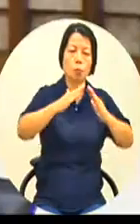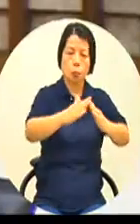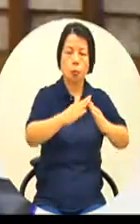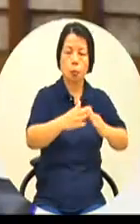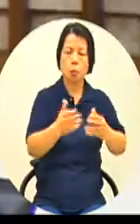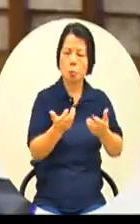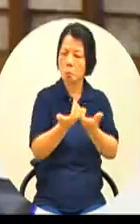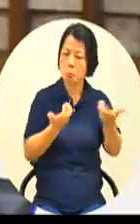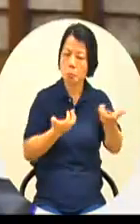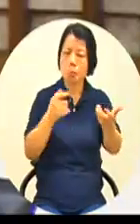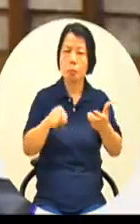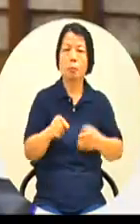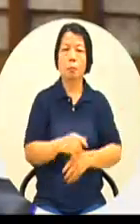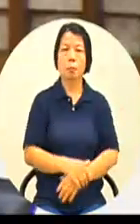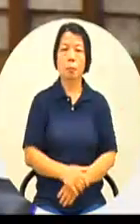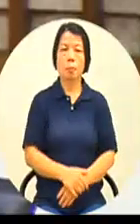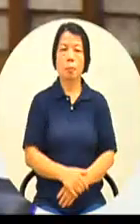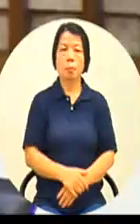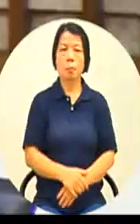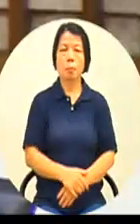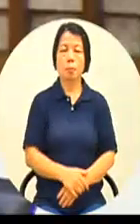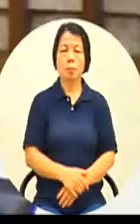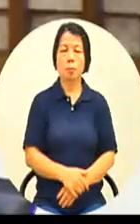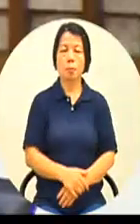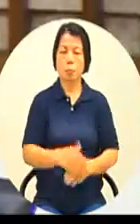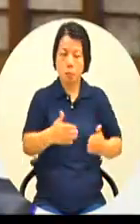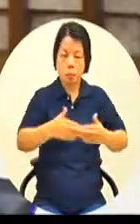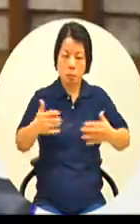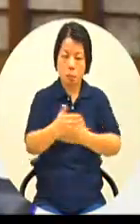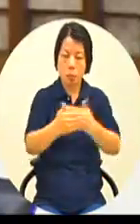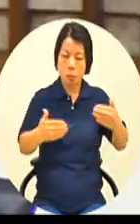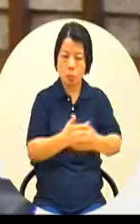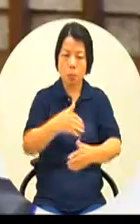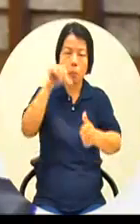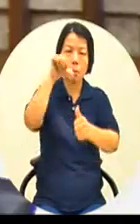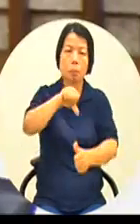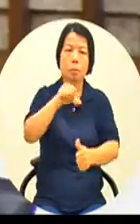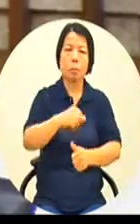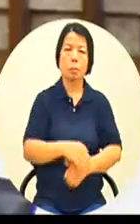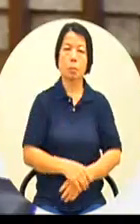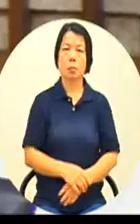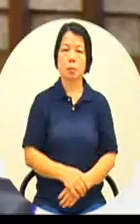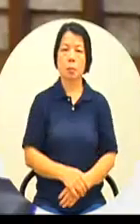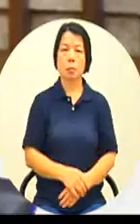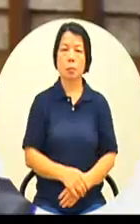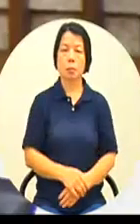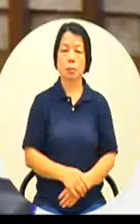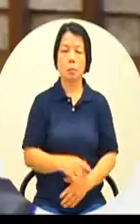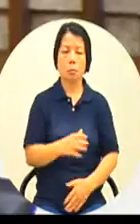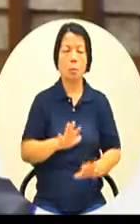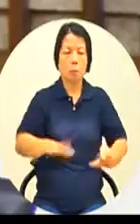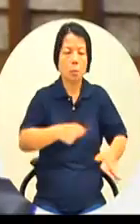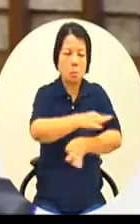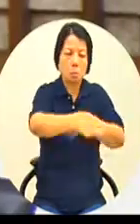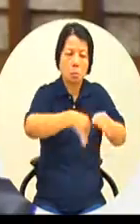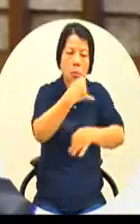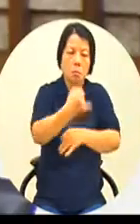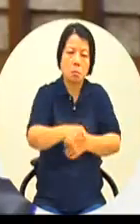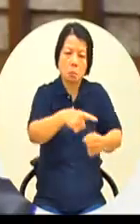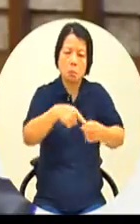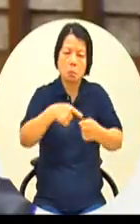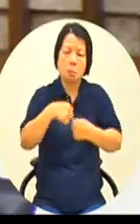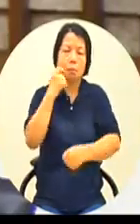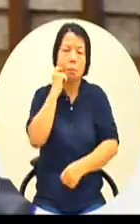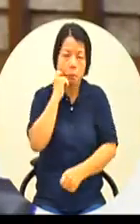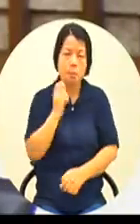咧。我的意思是讲，尽量即个交通的罚款吼，实在是歹趁食啦，时机歹啦，